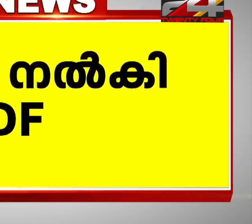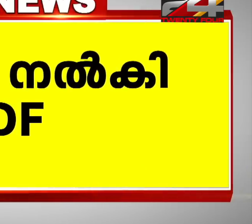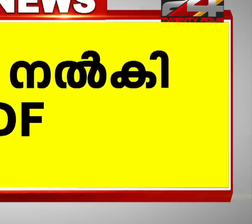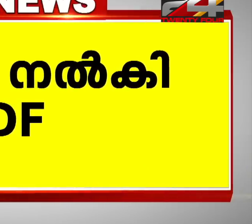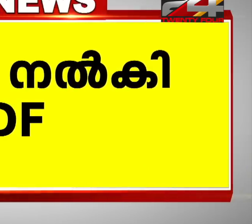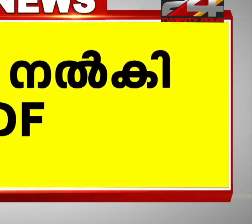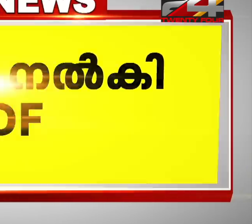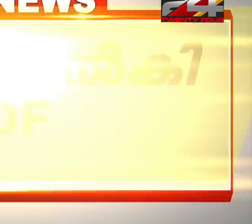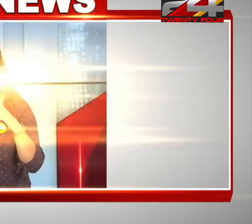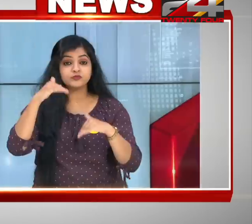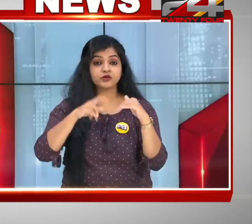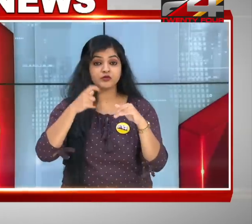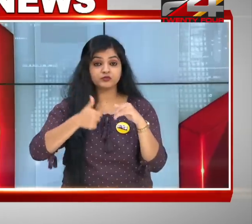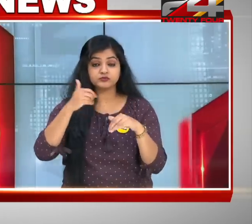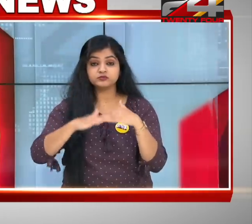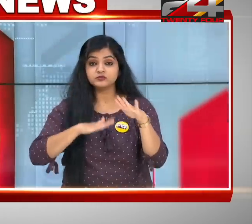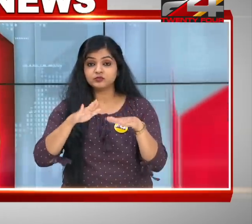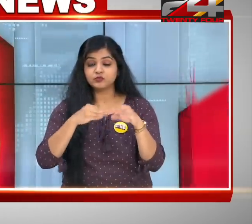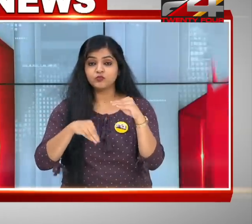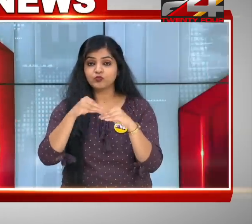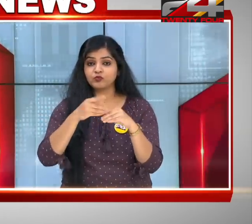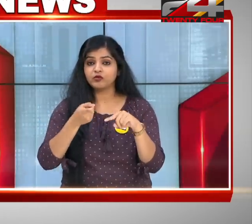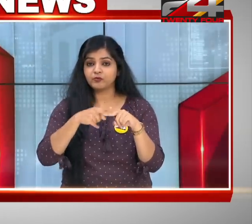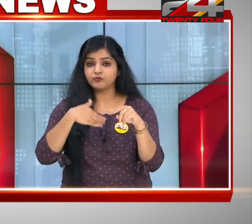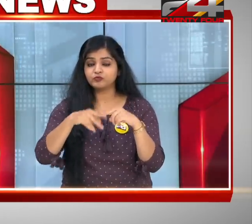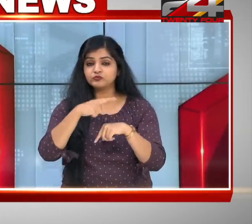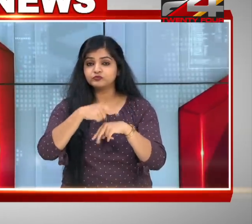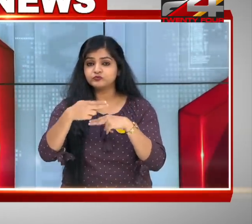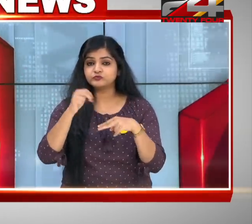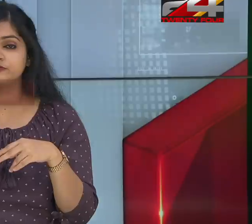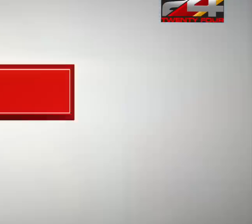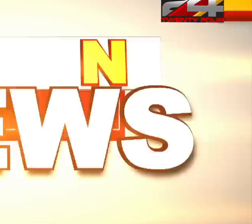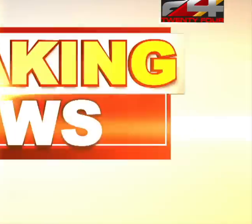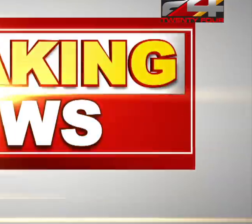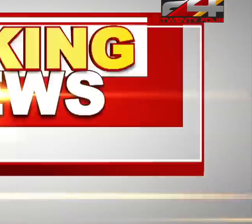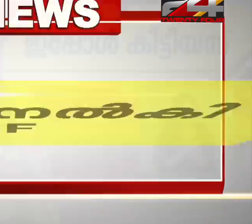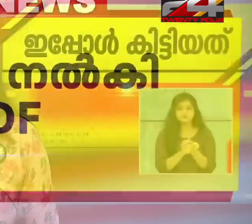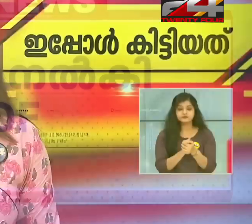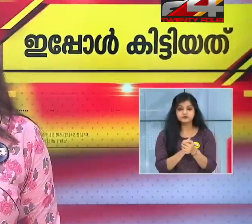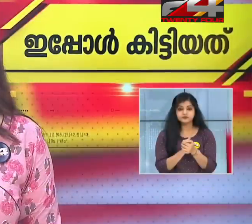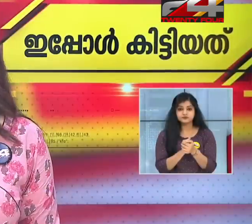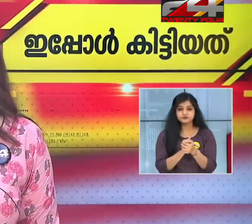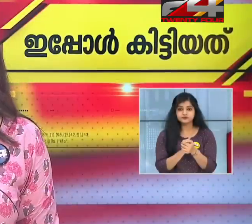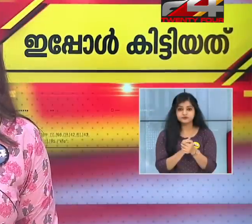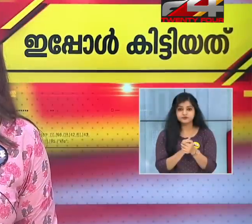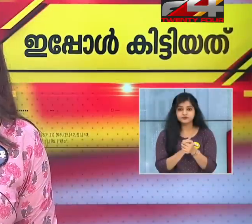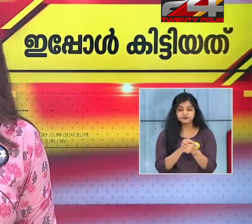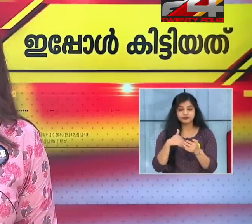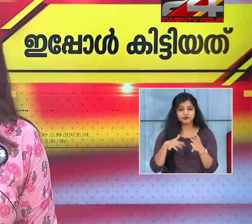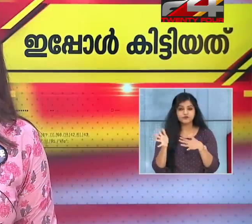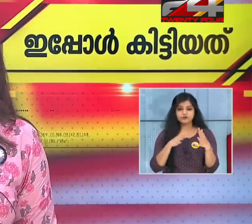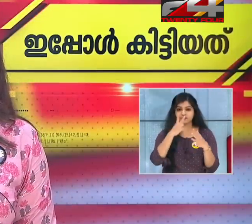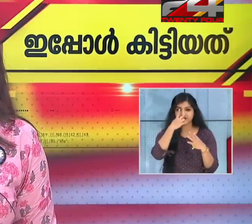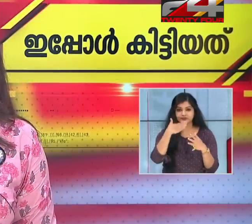അല്ലെങ്കിൽ തെരഞ്ഞെടുപ്പ് കമ്മീഷന്റെ ഭാഗത്തു നിന്നും ഉടൻ തന്നെ ഉണ്ടാകുമെന്നാണ് പ്രതീക്ഷിക്കുന്നത്. പ്രവിത. ശരി, രാഹുൽ സുരേഷാണ് വിവരങ്ങൾ നൽകിയത്. നോക്കാമൻ